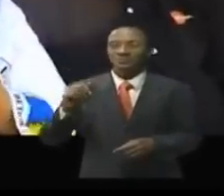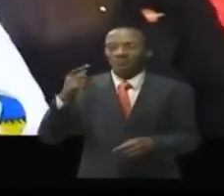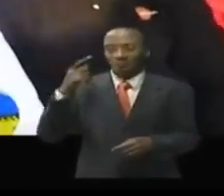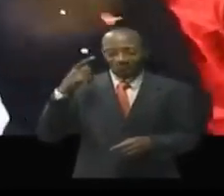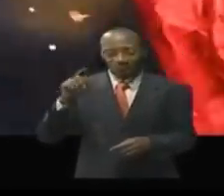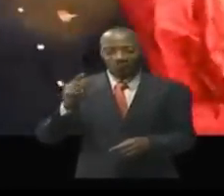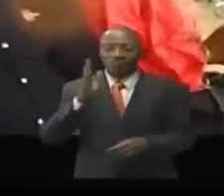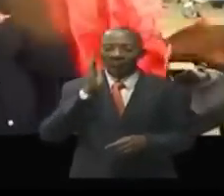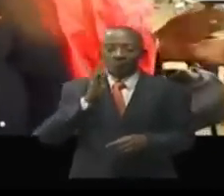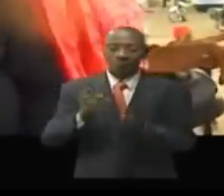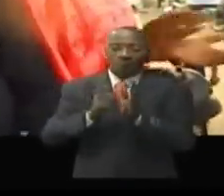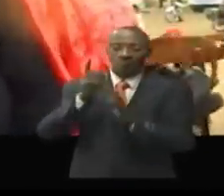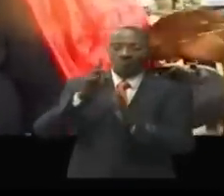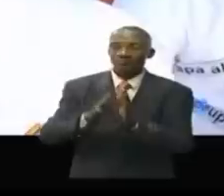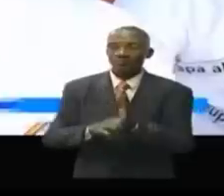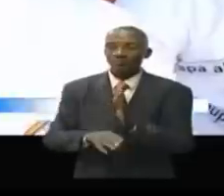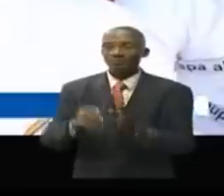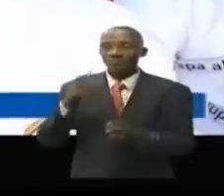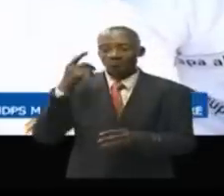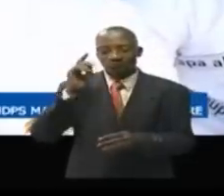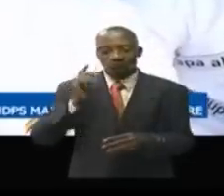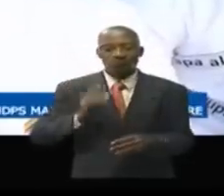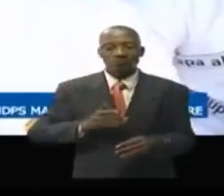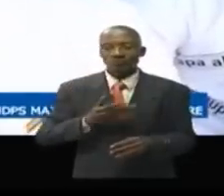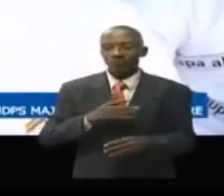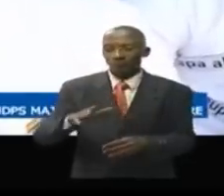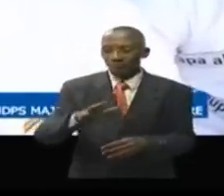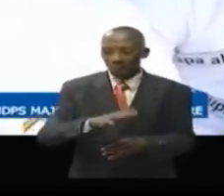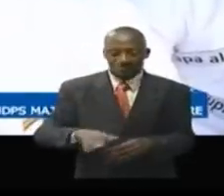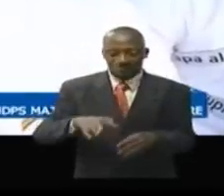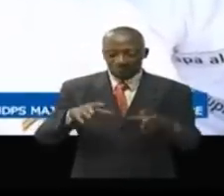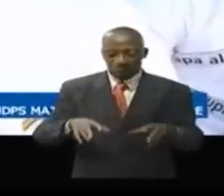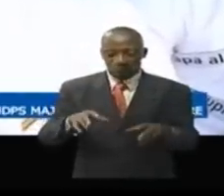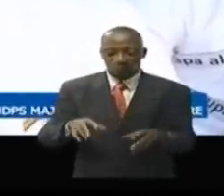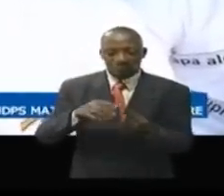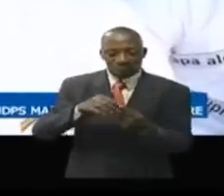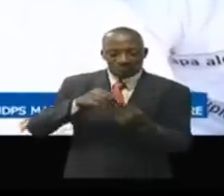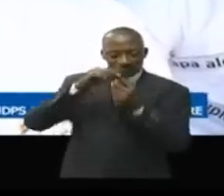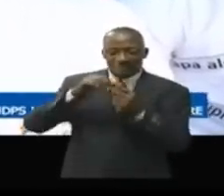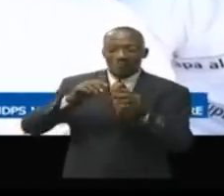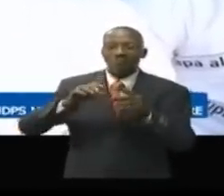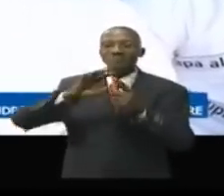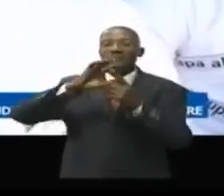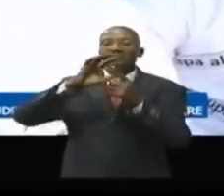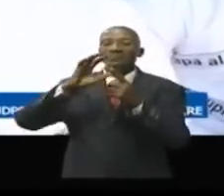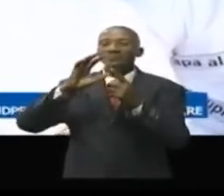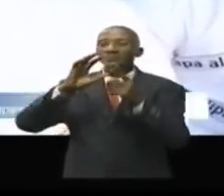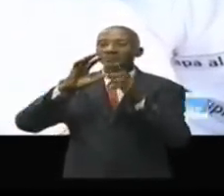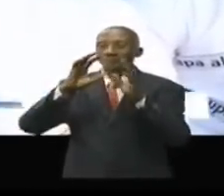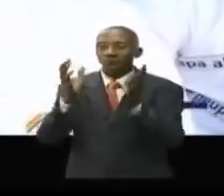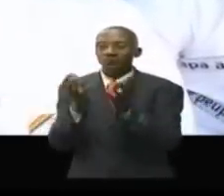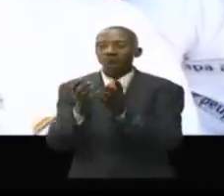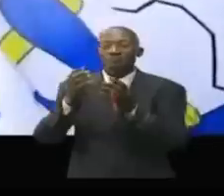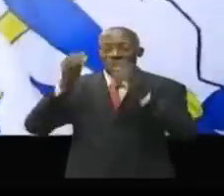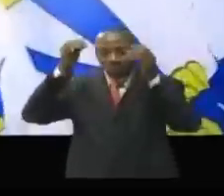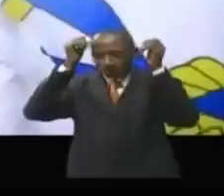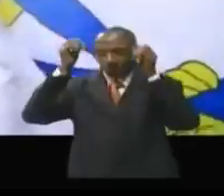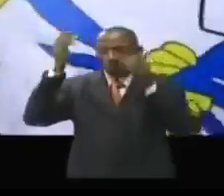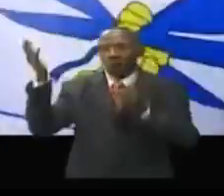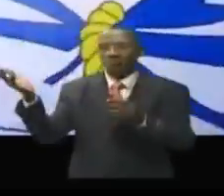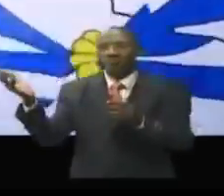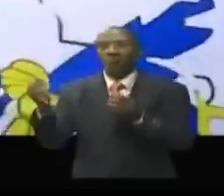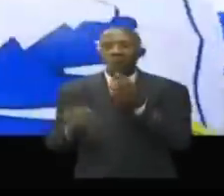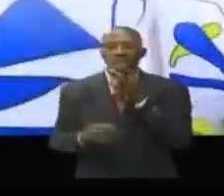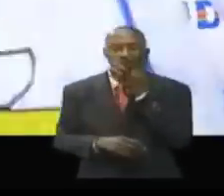2019. Nous visons avoir presque 70% de parlementaires ressortissants de l'UDPS.